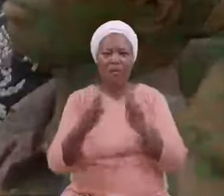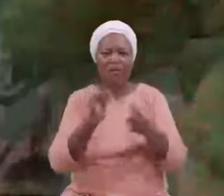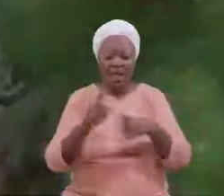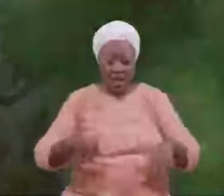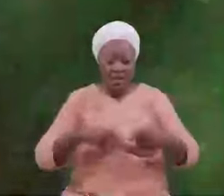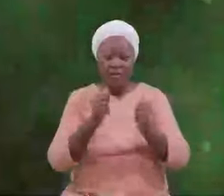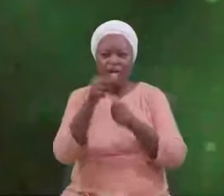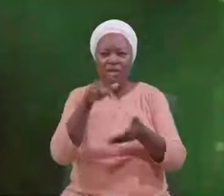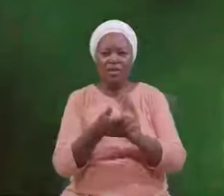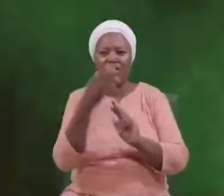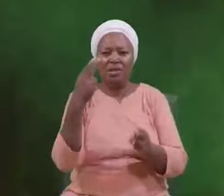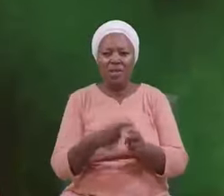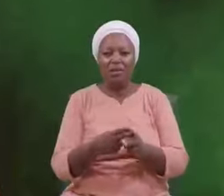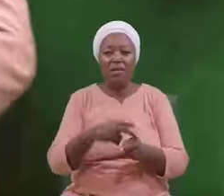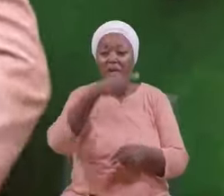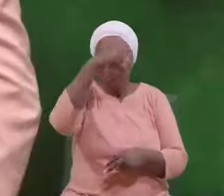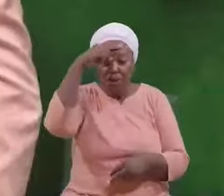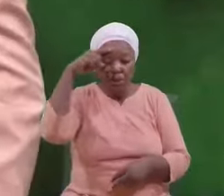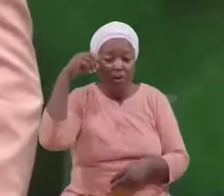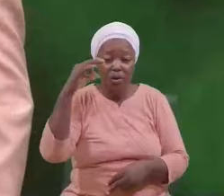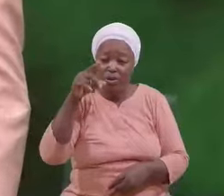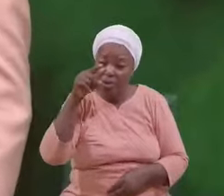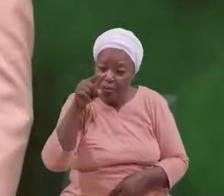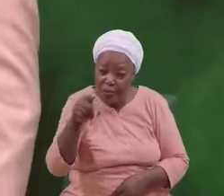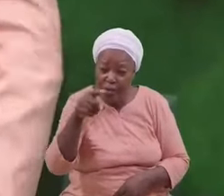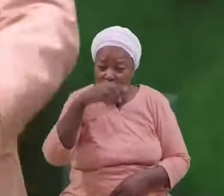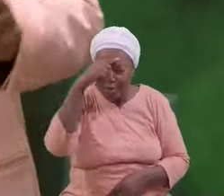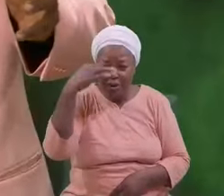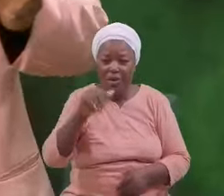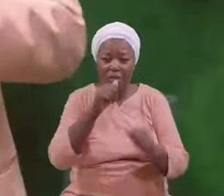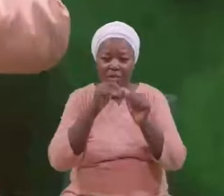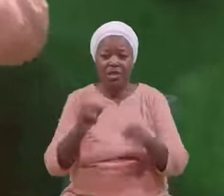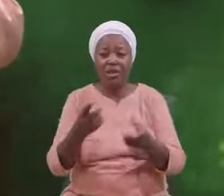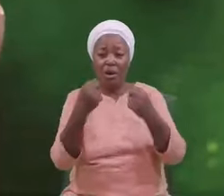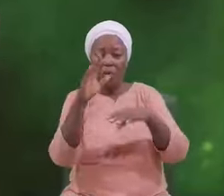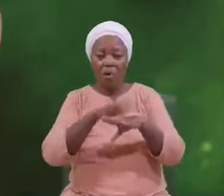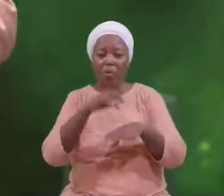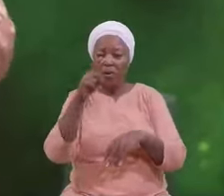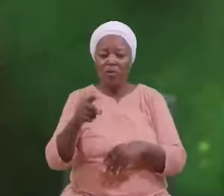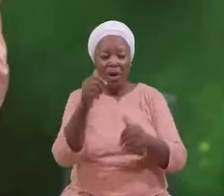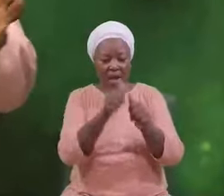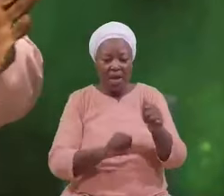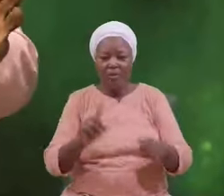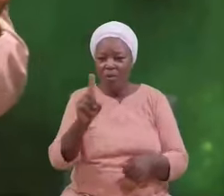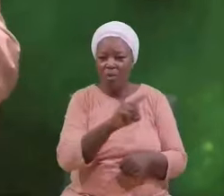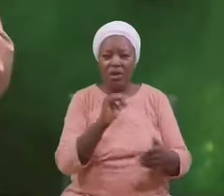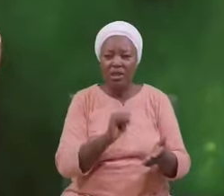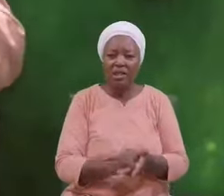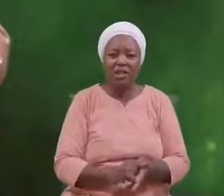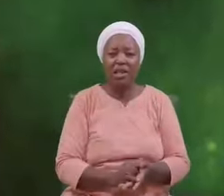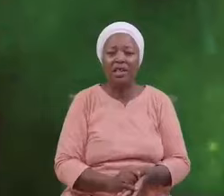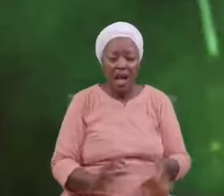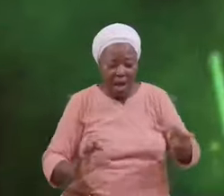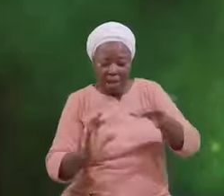à cause de vous. Parce que la bénédiction vient sur vous et tous ceux qui s'attachent à